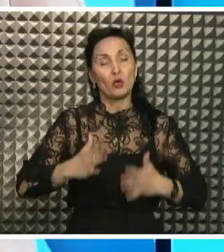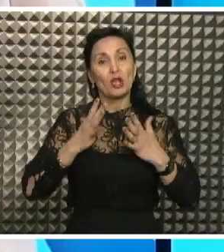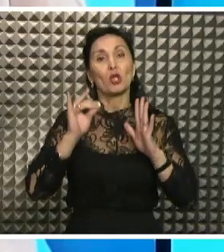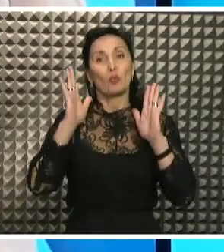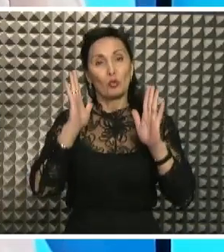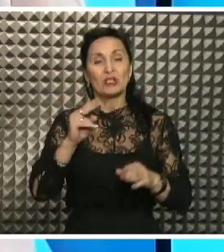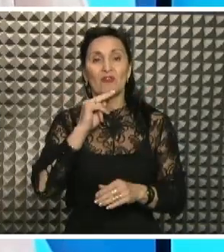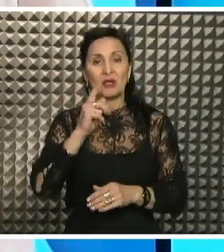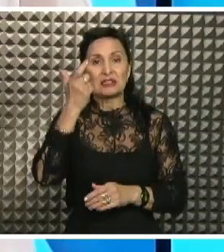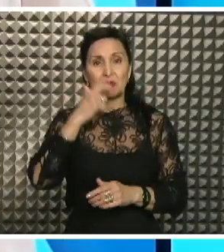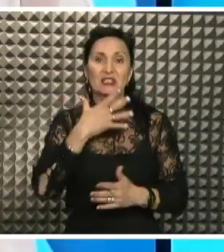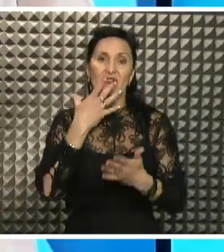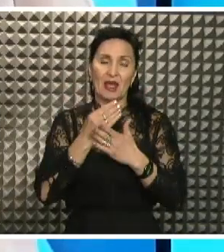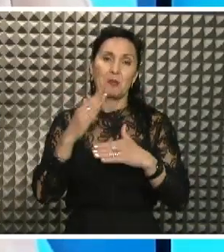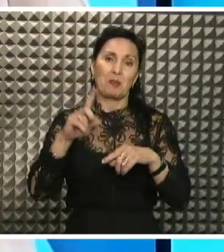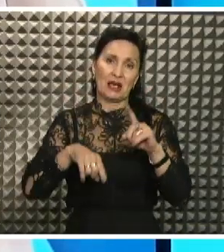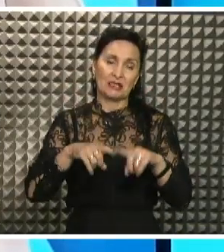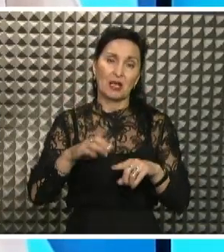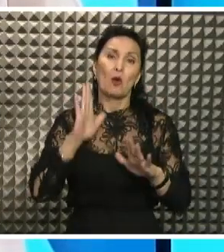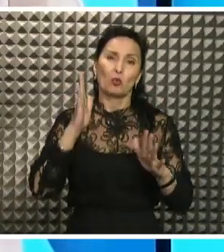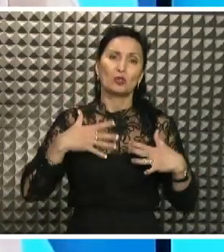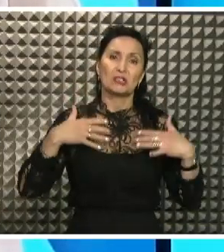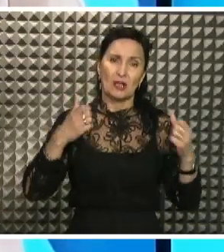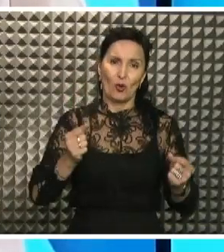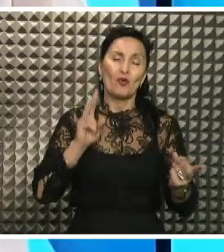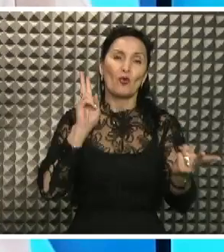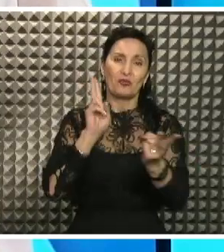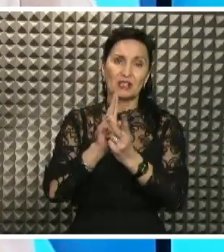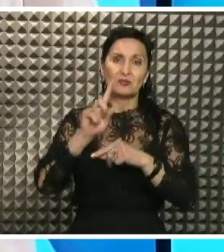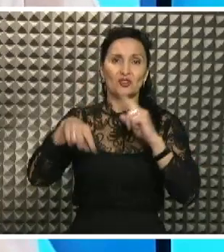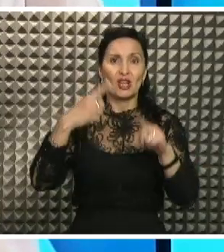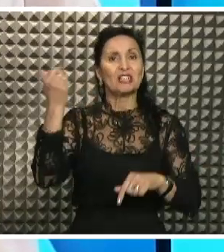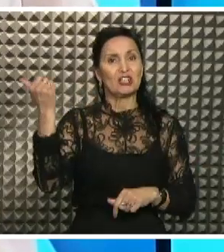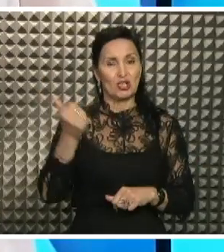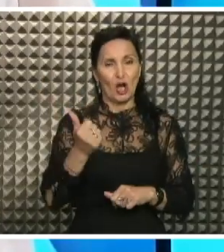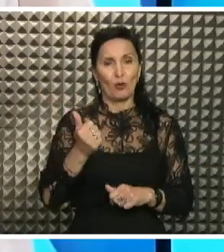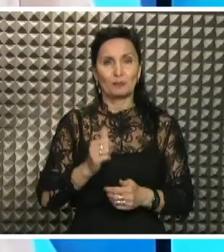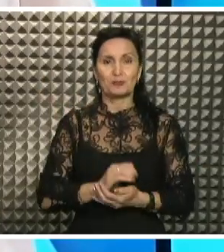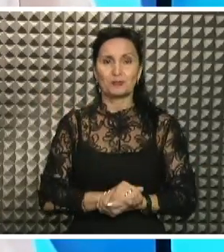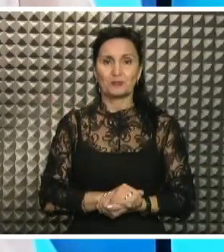внимательнее к себе и своим близким. Будьте здоровы, увидимся с вами через неделю.